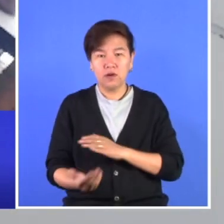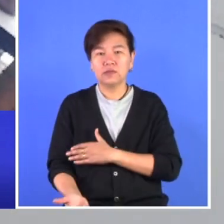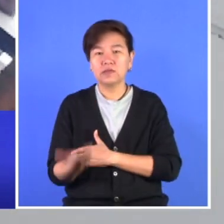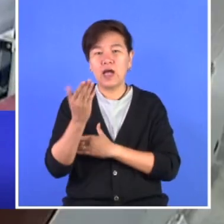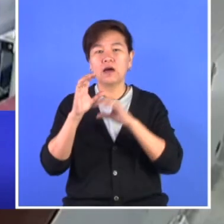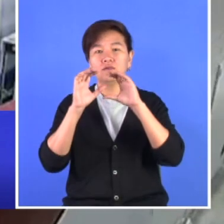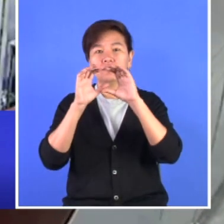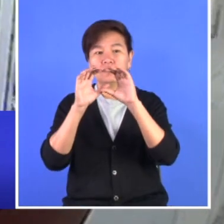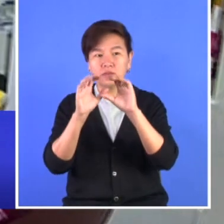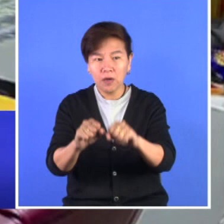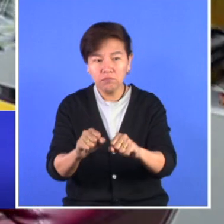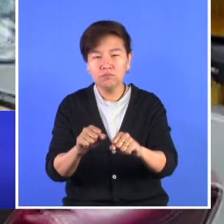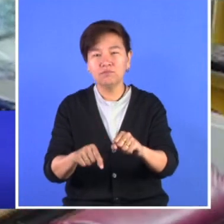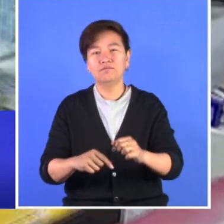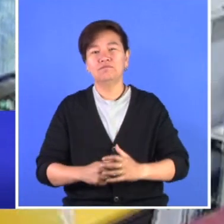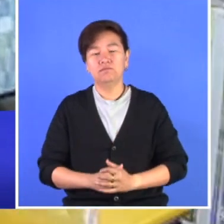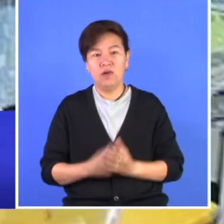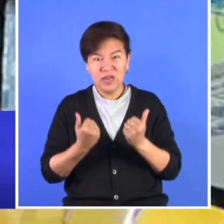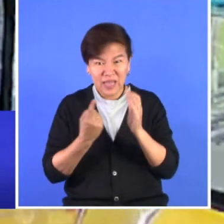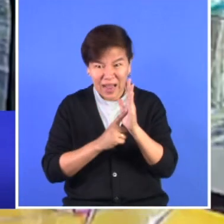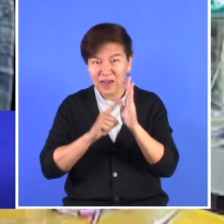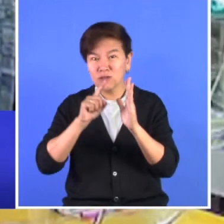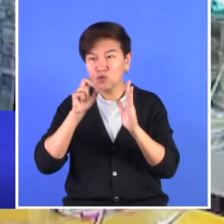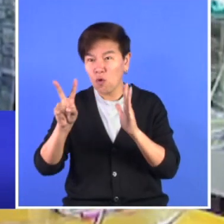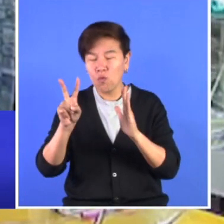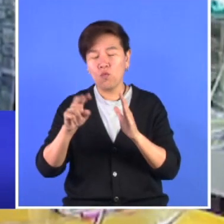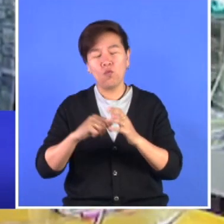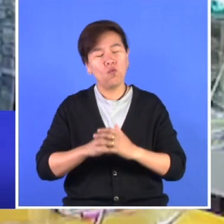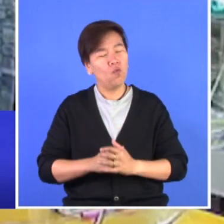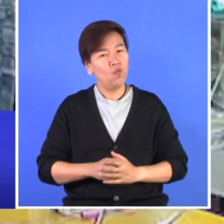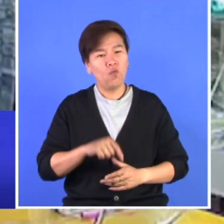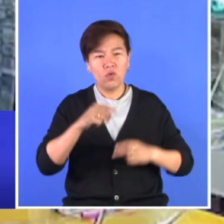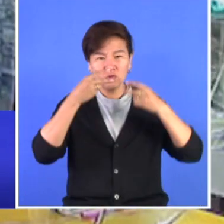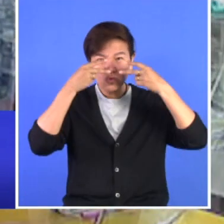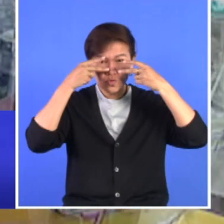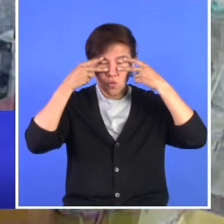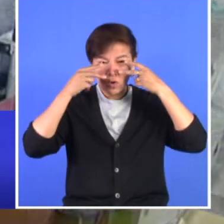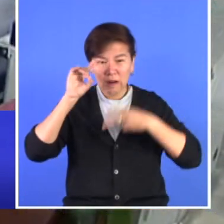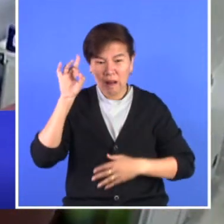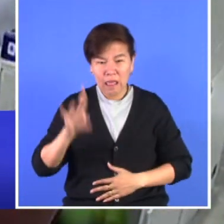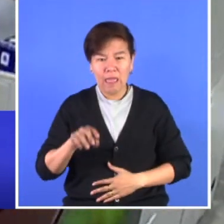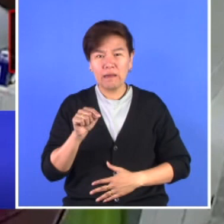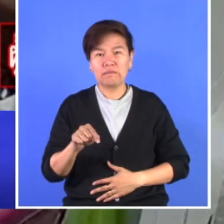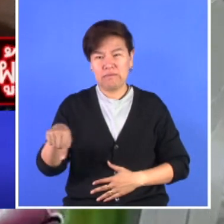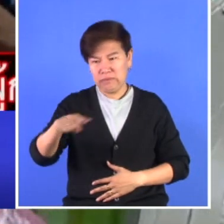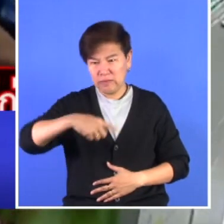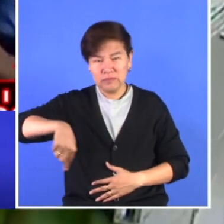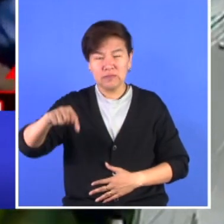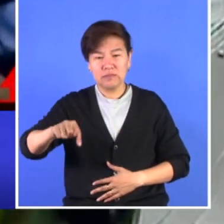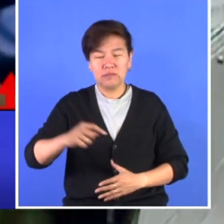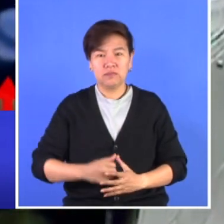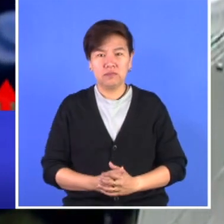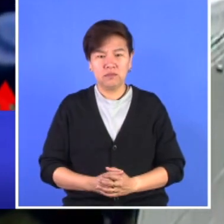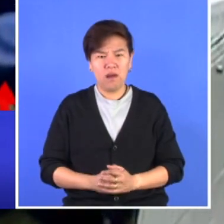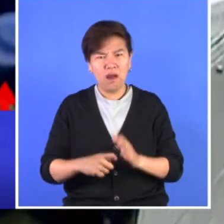แต่นี่เป็นครั้งที่ 2แล้วเขาบอกว่าแถวนั้นเนี่ยโจรมันเยอะไม่รู้ว่าเกี่ยวกับยังไงเนี่ยนะเออ